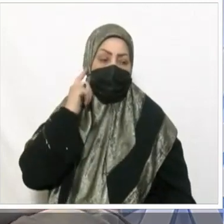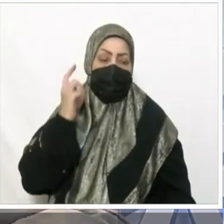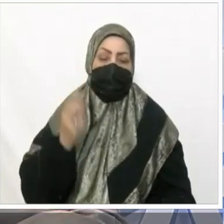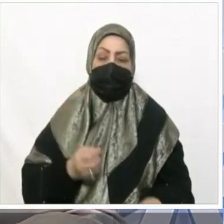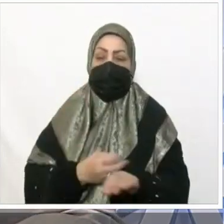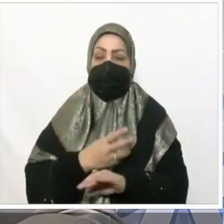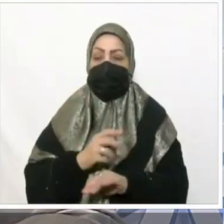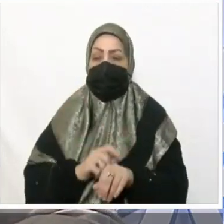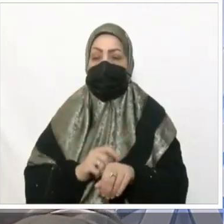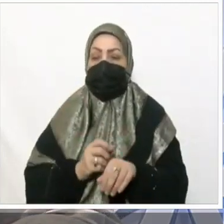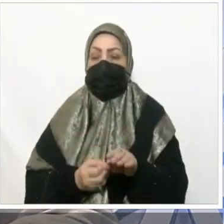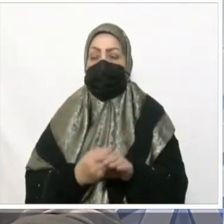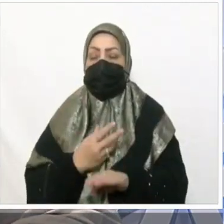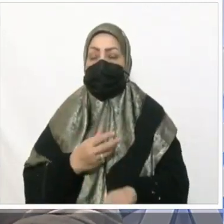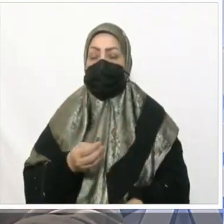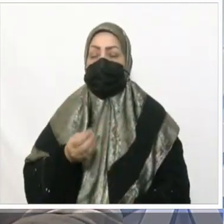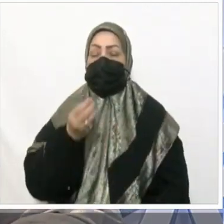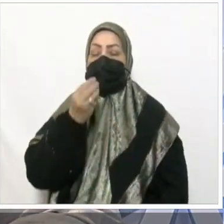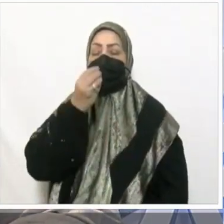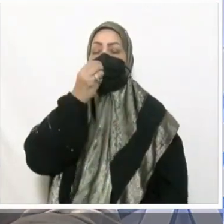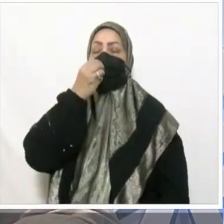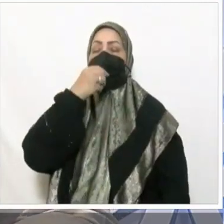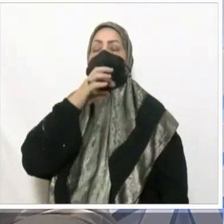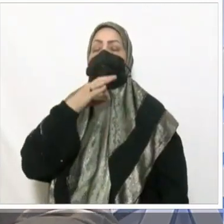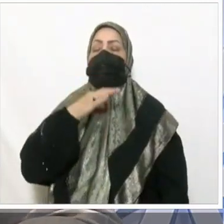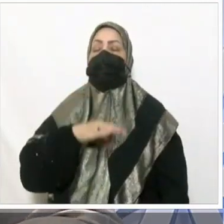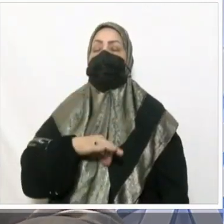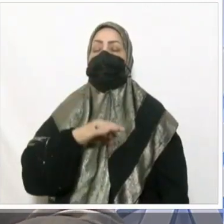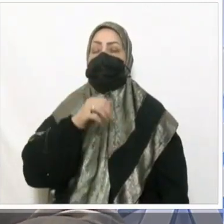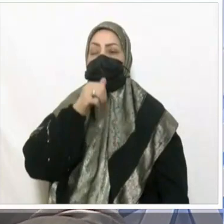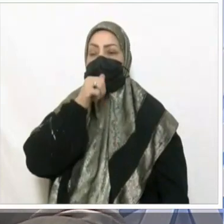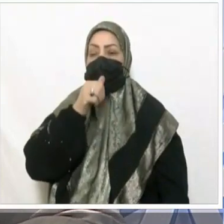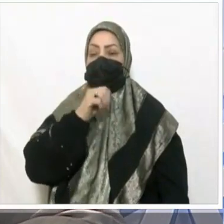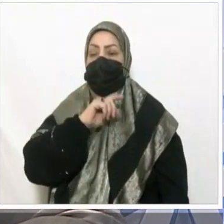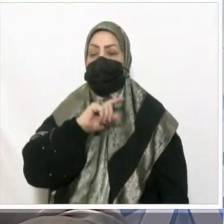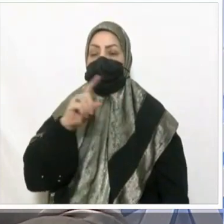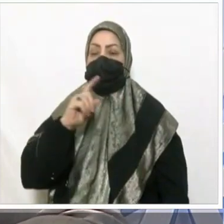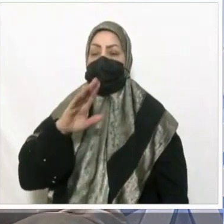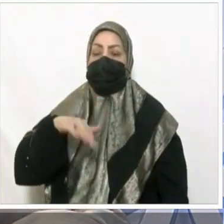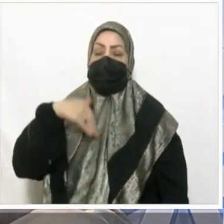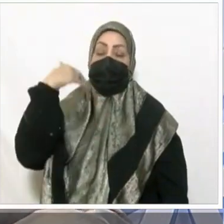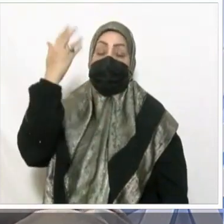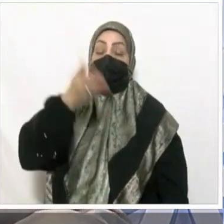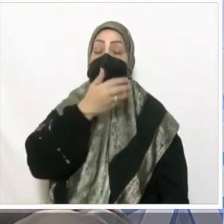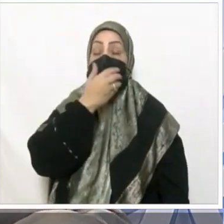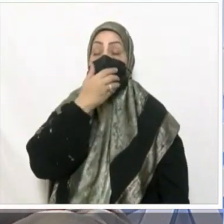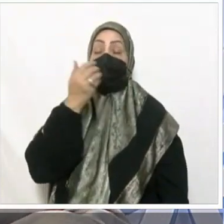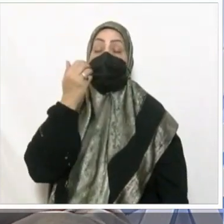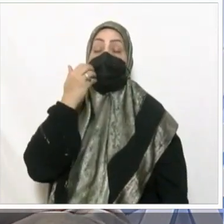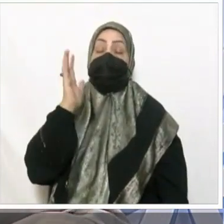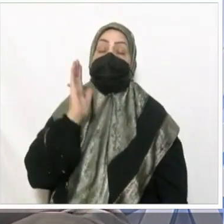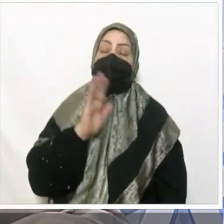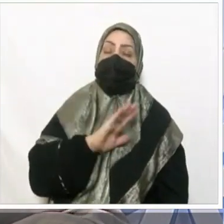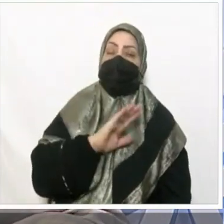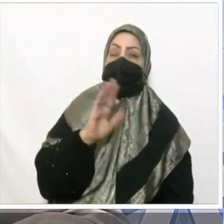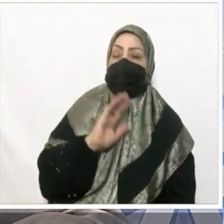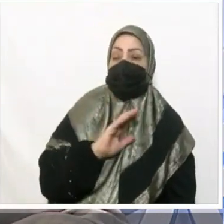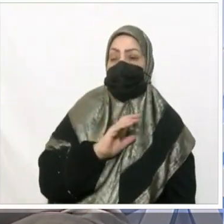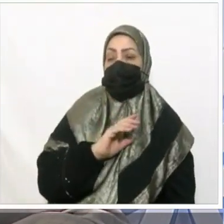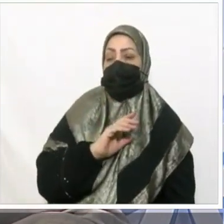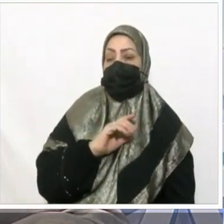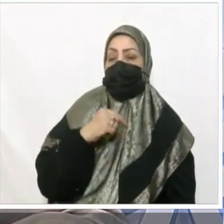شرب هذا عليه القضاء قطعا. لماذا؟ لأنه يصدق عليه أنه